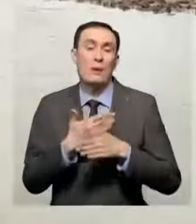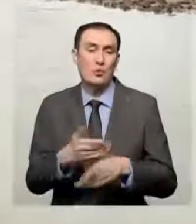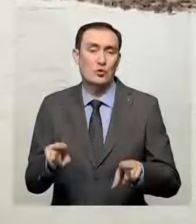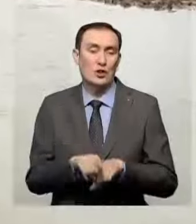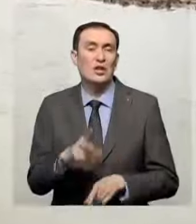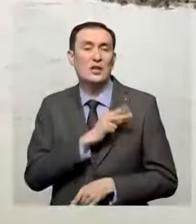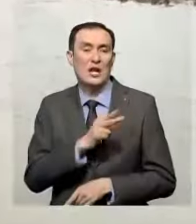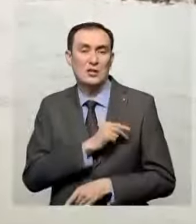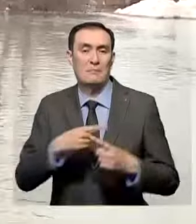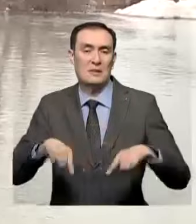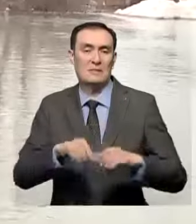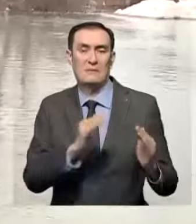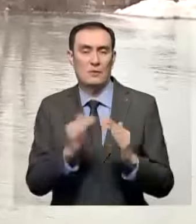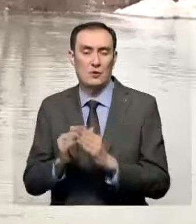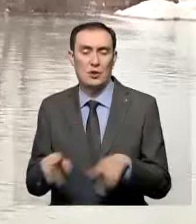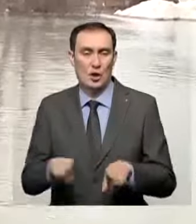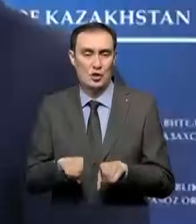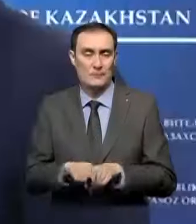жителям дачных массивов.